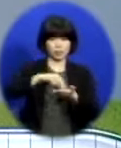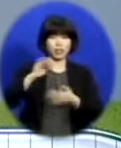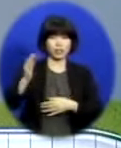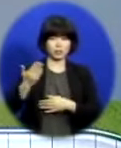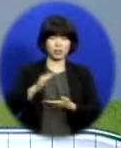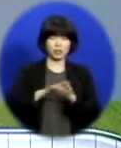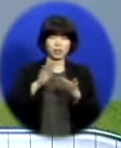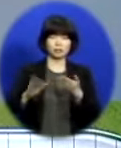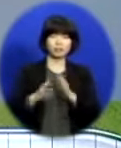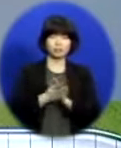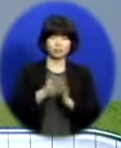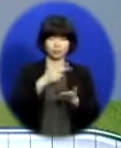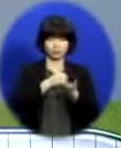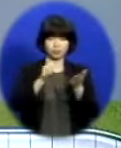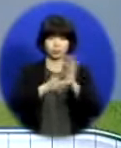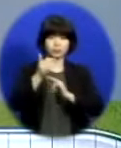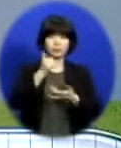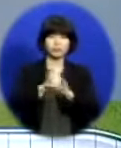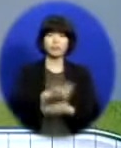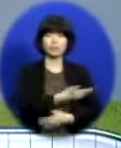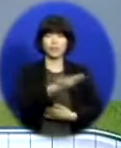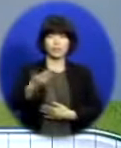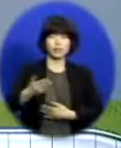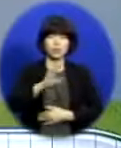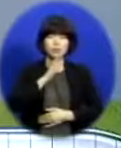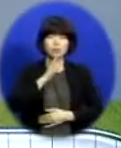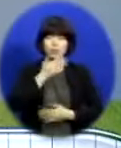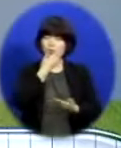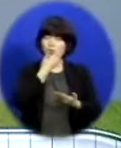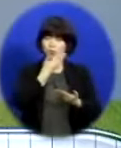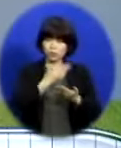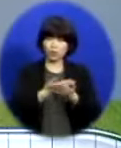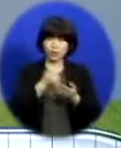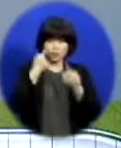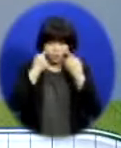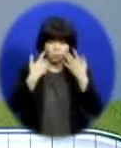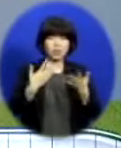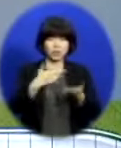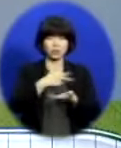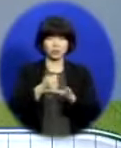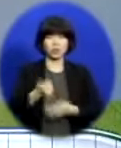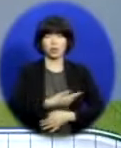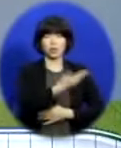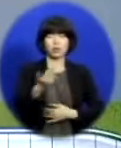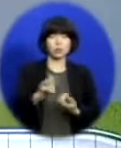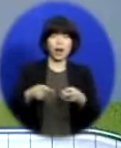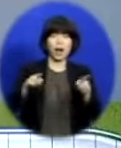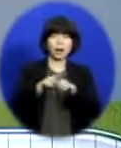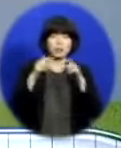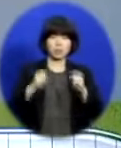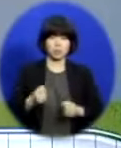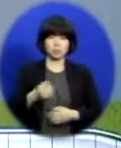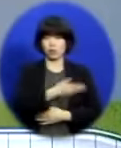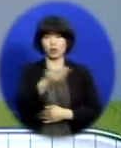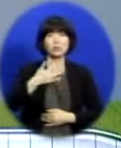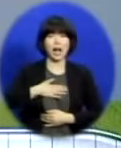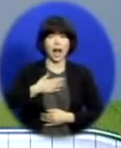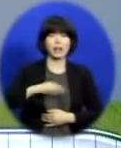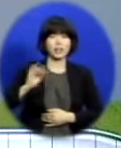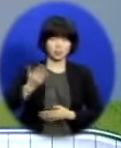합니다 주 예수님이 여러분에게 정말 분명한 주님으로 여러분과 함께 계심을 여러분이 알아야